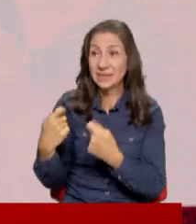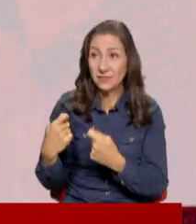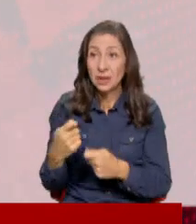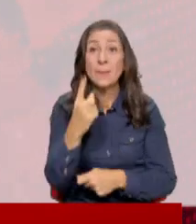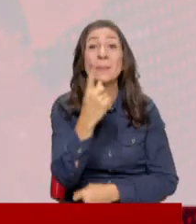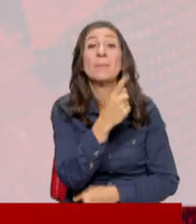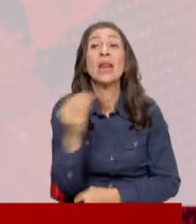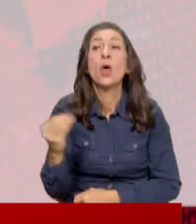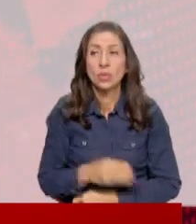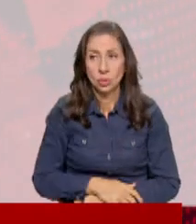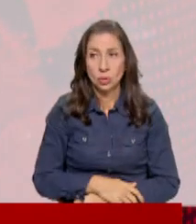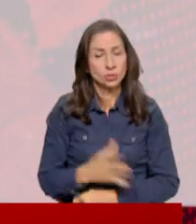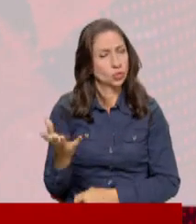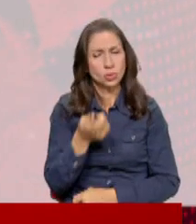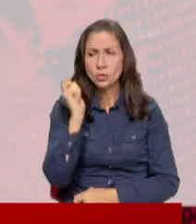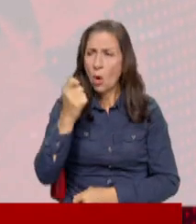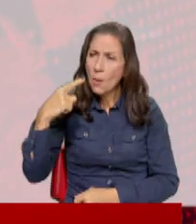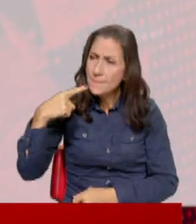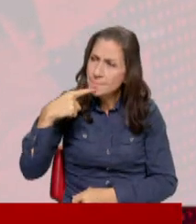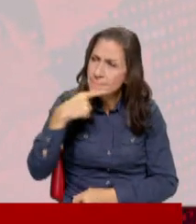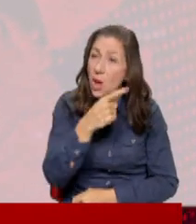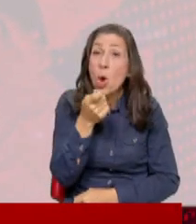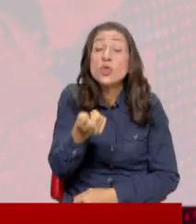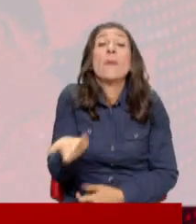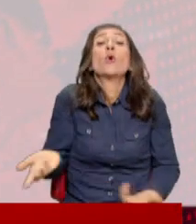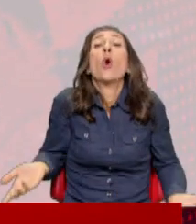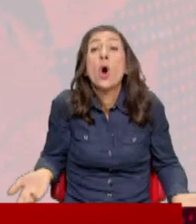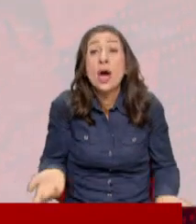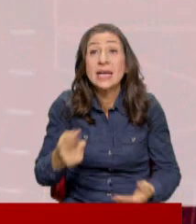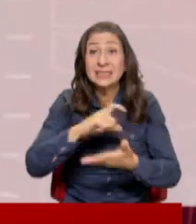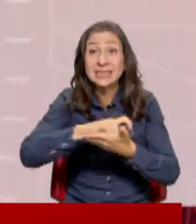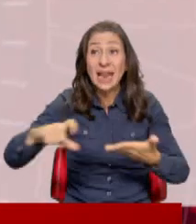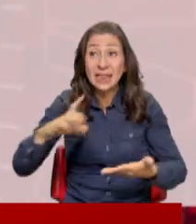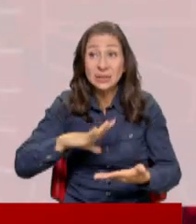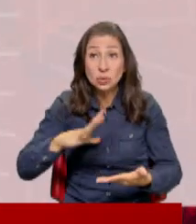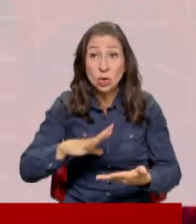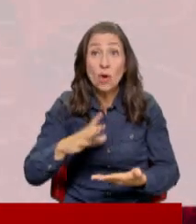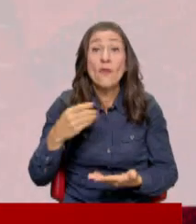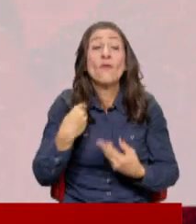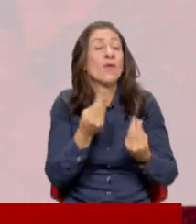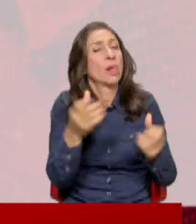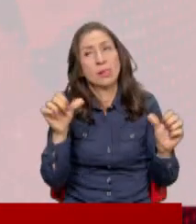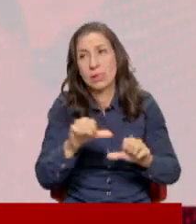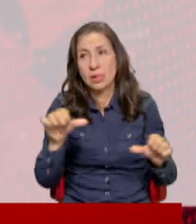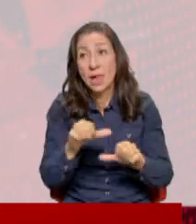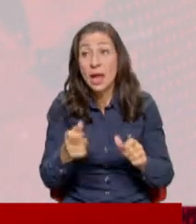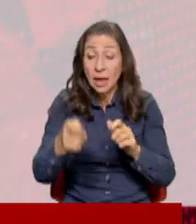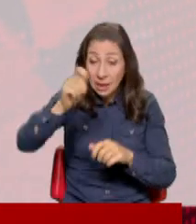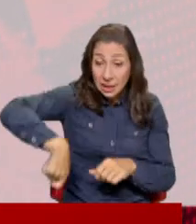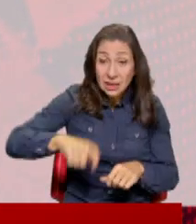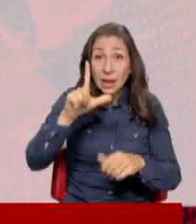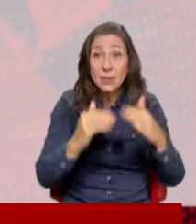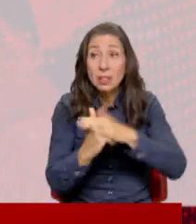maliyeti 1 milyon çok zorlanıyorlar ödeyemiyorlar senetli istiyorlar veremiyoruz kredi